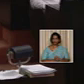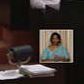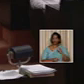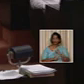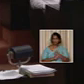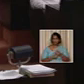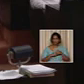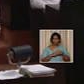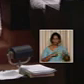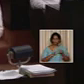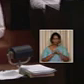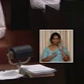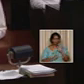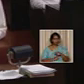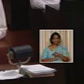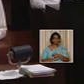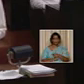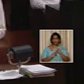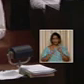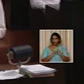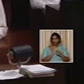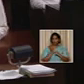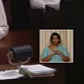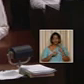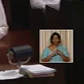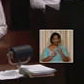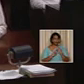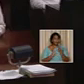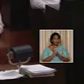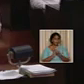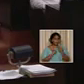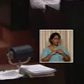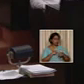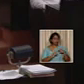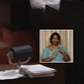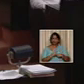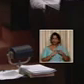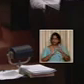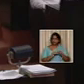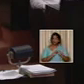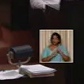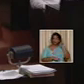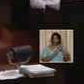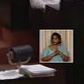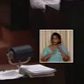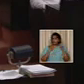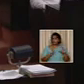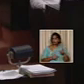රජයේ මේ වන විට ක්‍රියාත්මක කරනු ලබන අසාධාරණ බදු ප්‍රතිපත්තිය හේතුවෙන් මෙරට සිටින වෘත්තිකින් විශාල